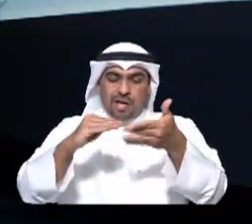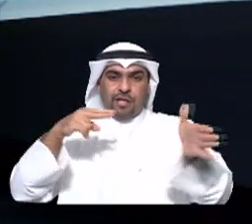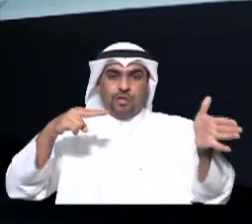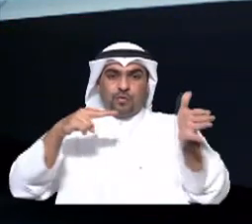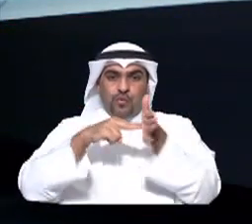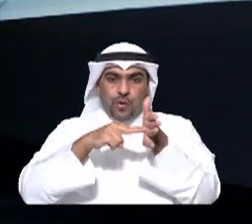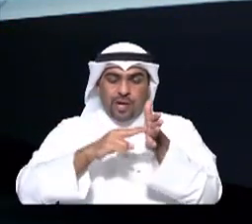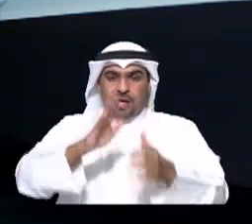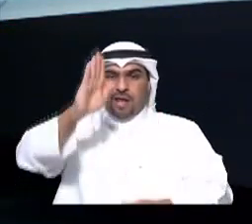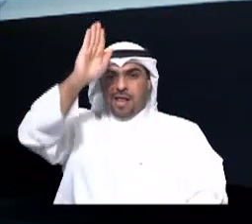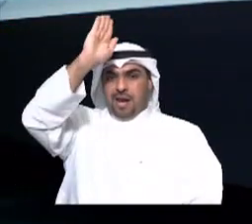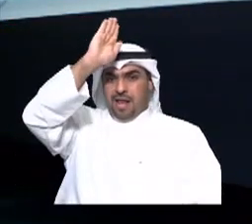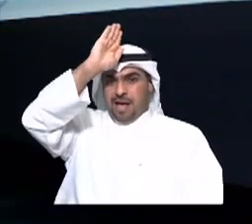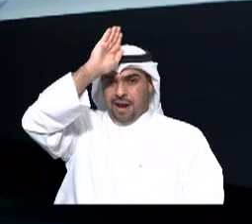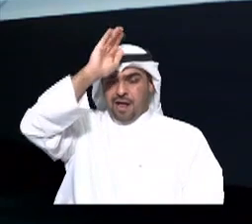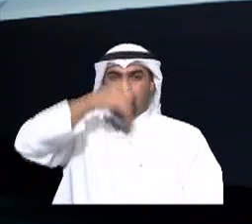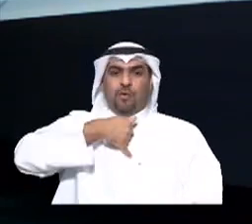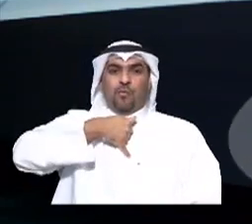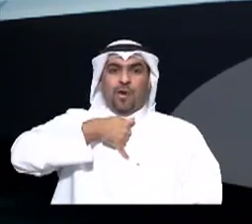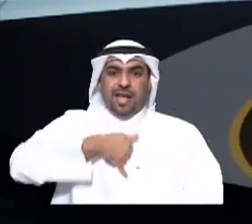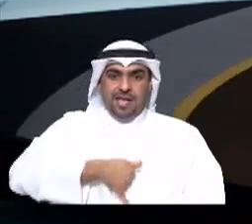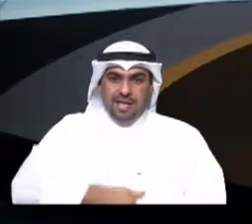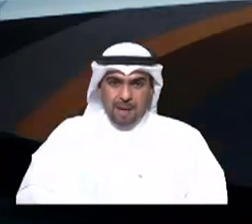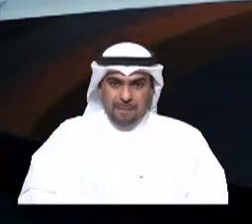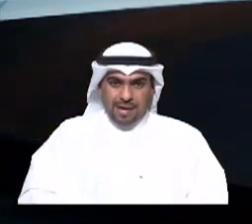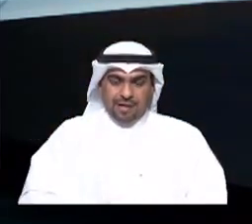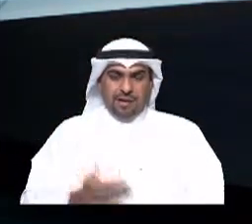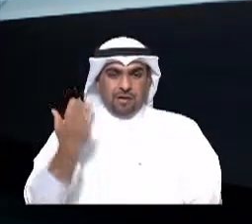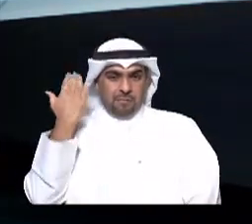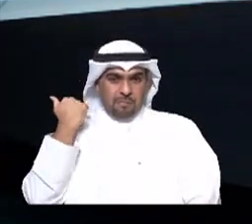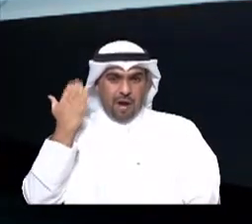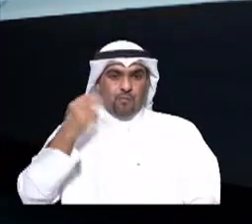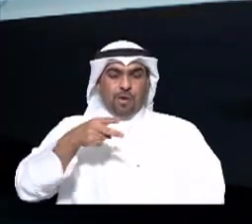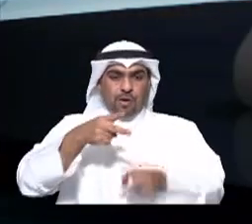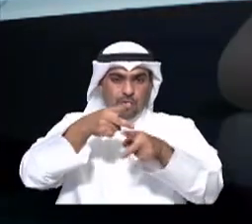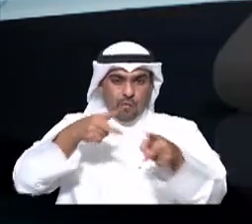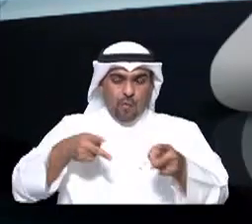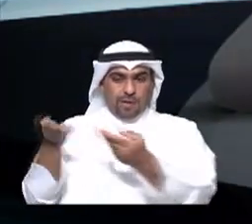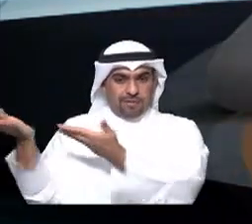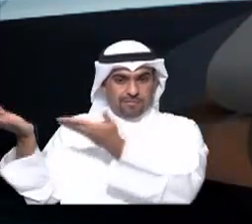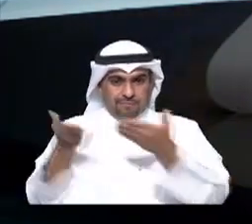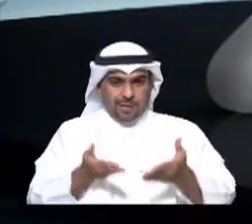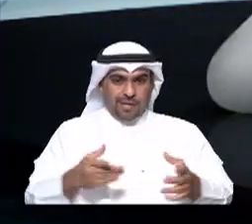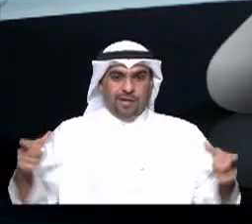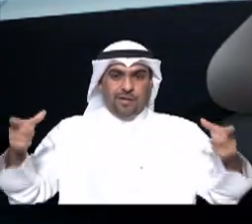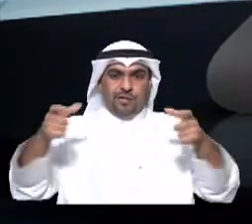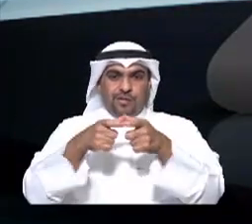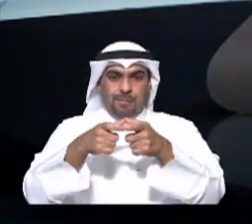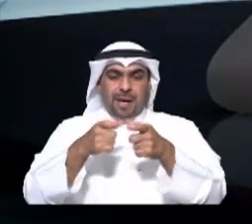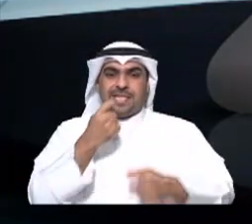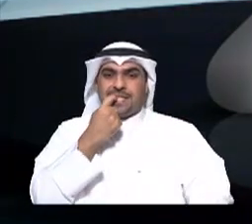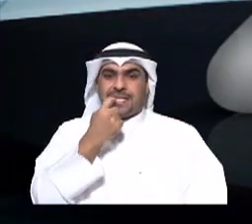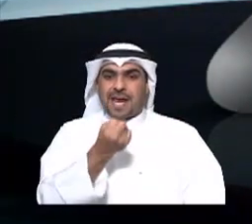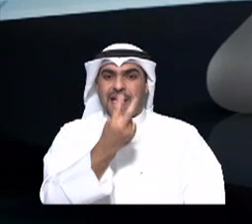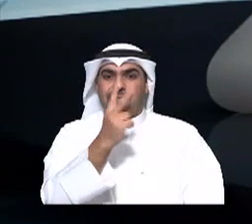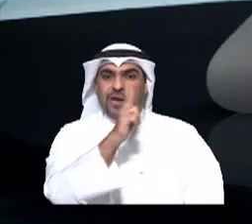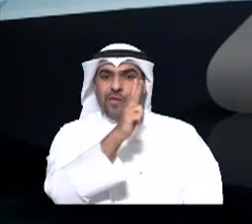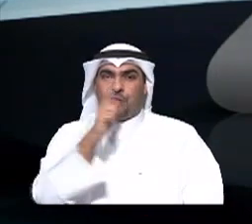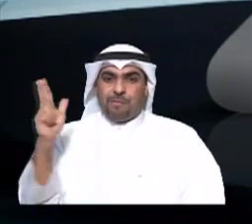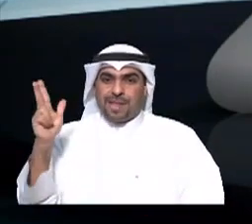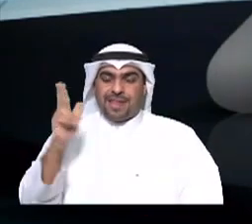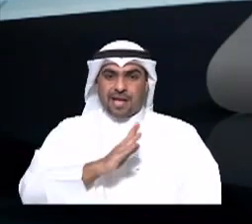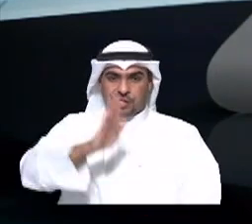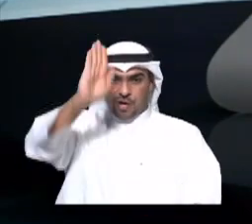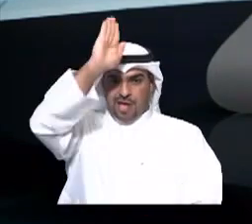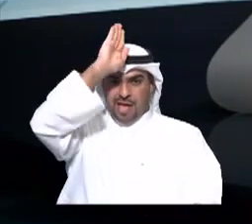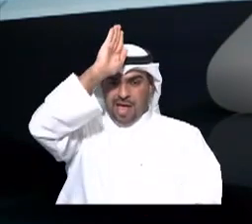الإنساني في سوريا، كما داوت جراح العراق حين استضافت في عام 2018 مؤتمر الكويت الدولي